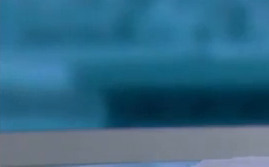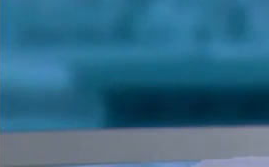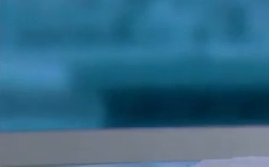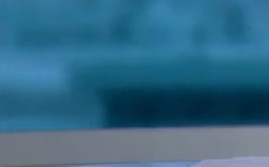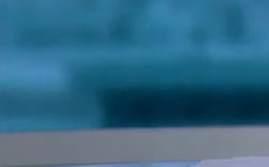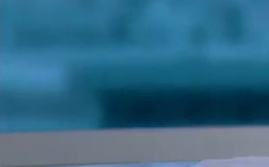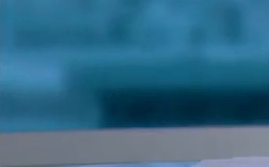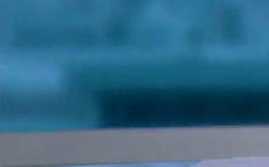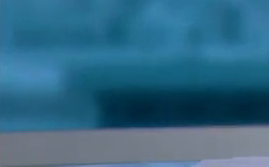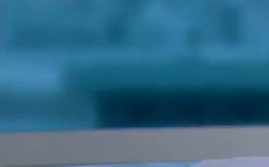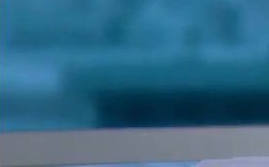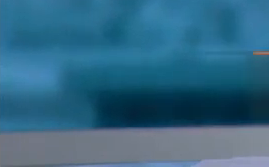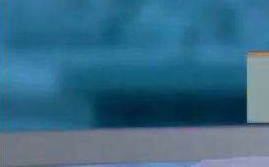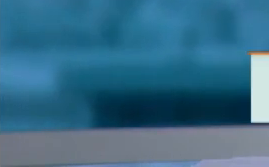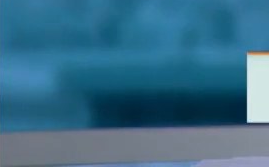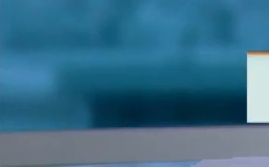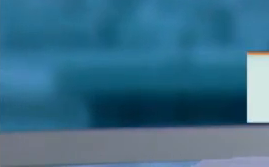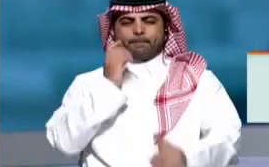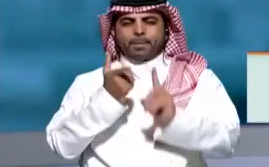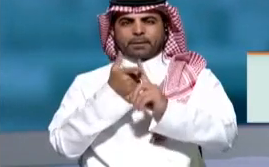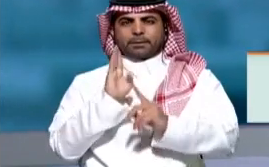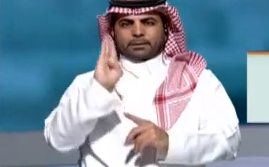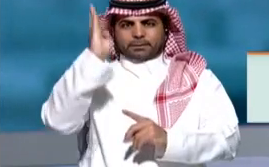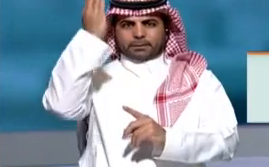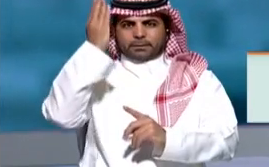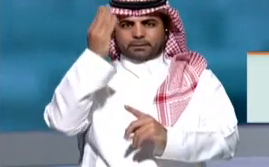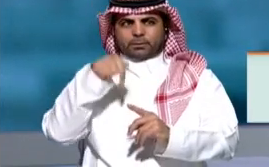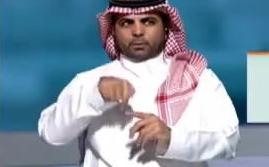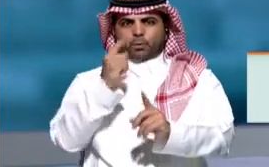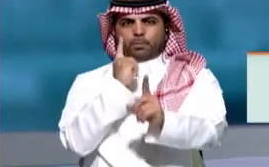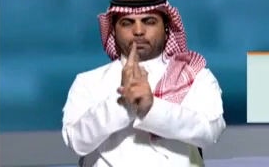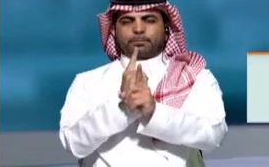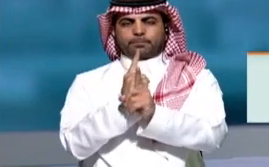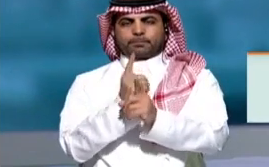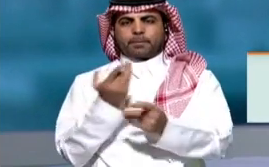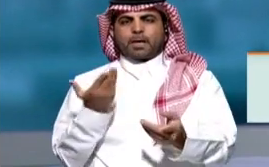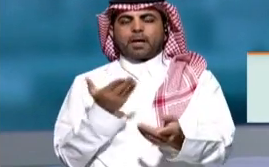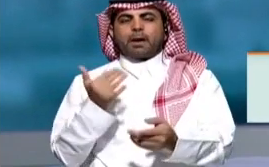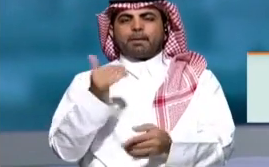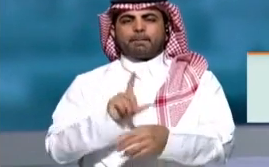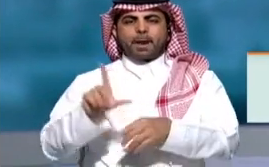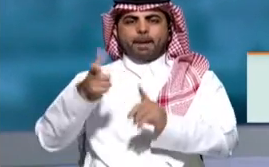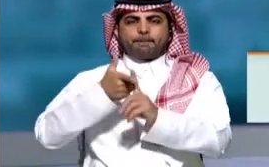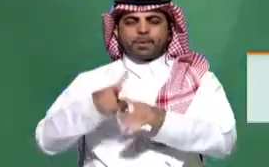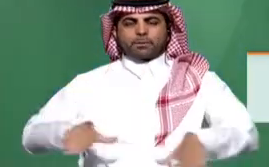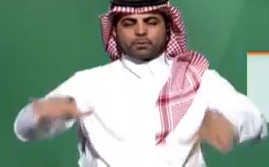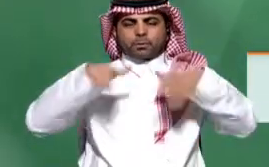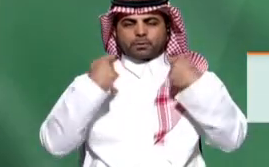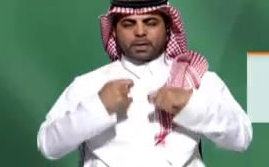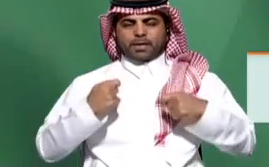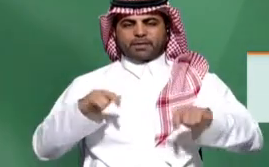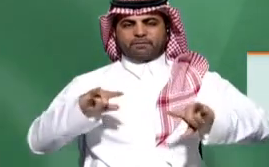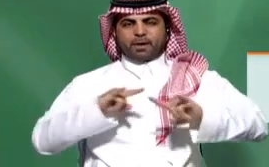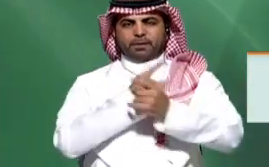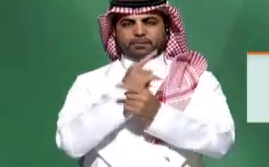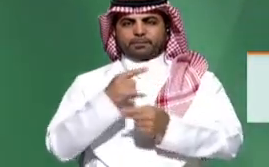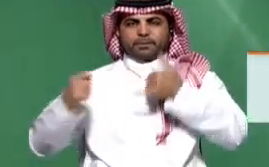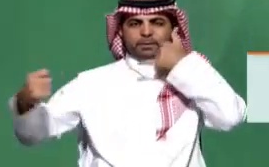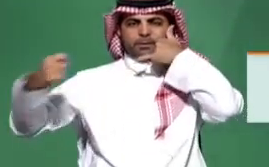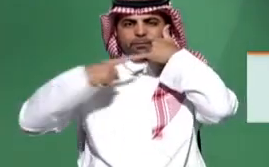تلقى صاحب السمو الملكي الأمير محمد بن سلمان بن عبد العزيز ولي العهد نائب رئيس مجلس الوزراء وزير الدفاع